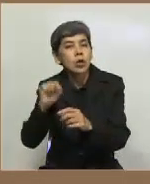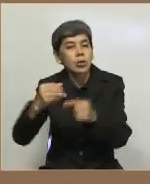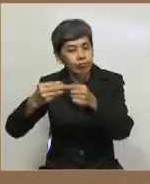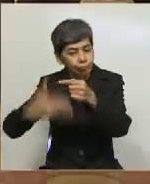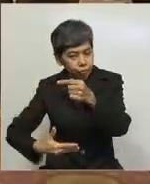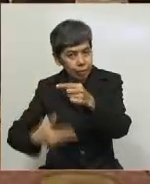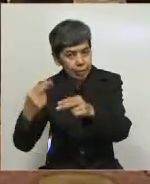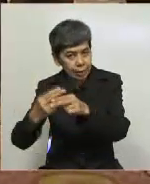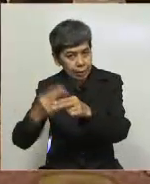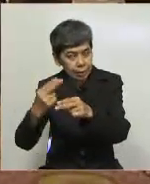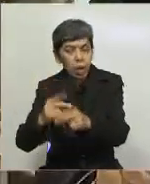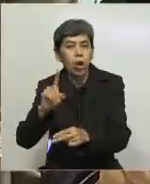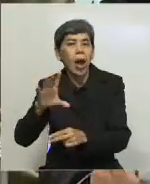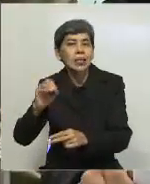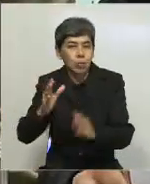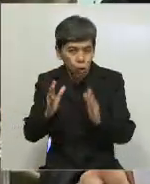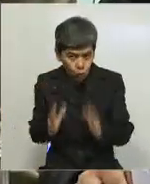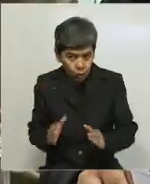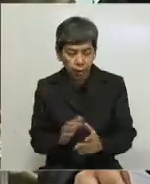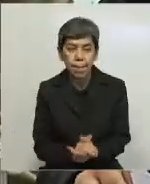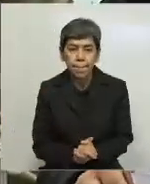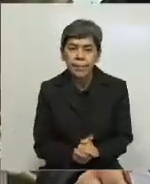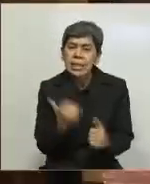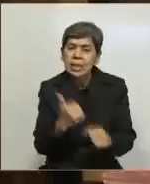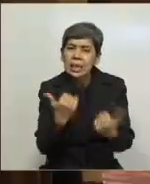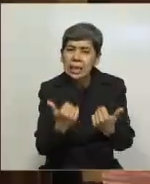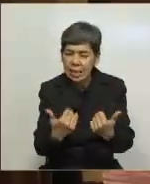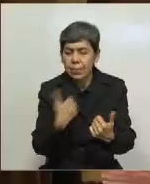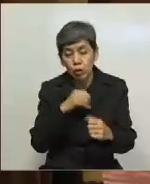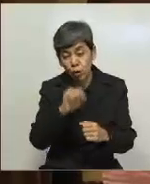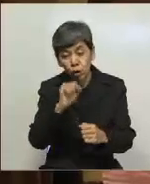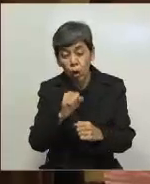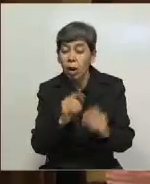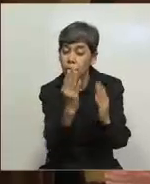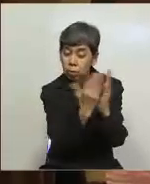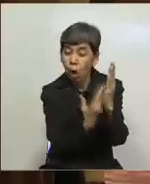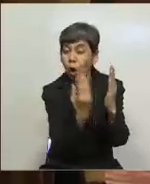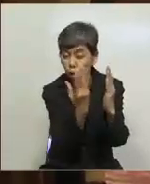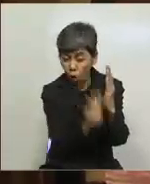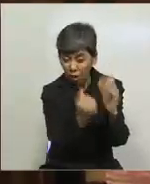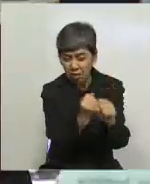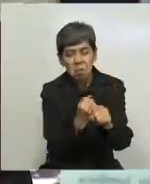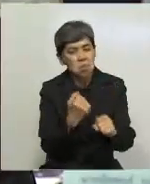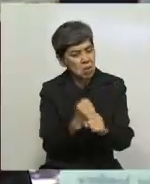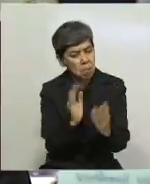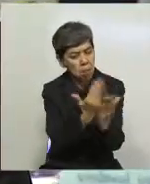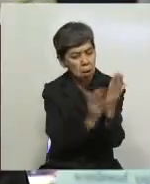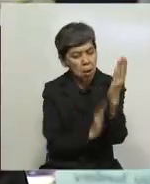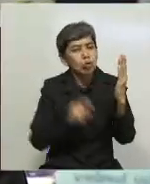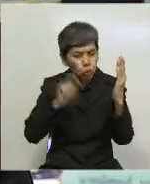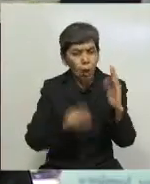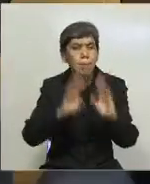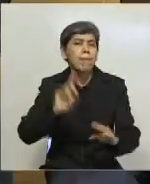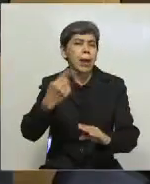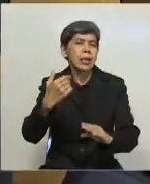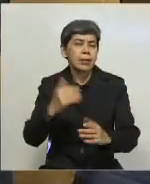บัญชีรายชื่อ150คนซึ่งการลดจำนวนส.ส.เขตลงทำให้ต้องมีการแบ่งเขตการเลือกตั้ง